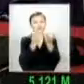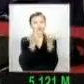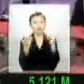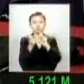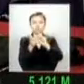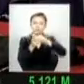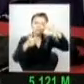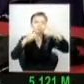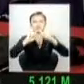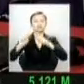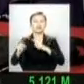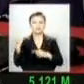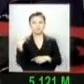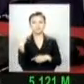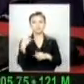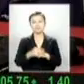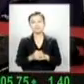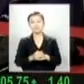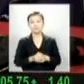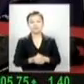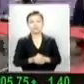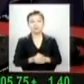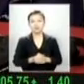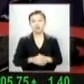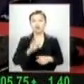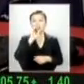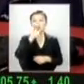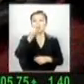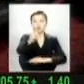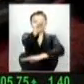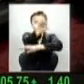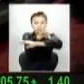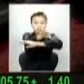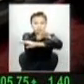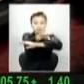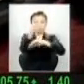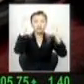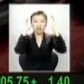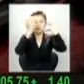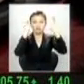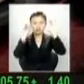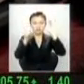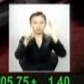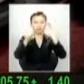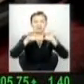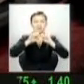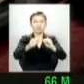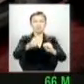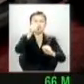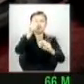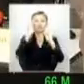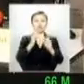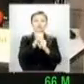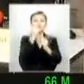ส่วนผลการตั้งด่านตรวจค้นรอบๆที่ชุมนุมราชประสงค์ตำรวจก็สามารถควบคุมผู้กระทำผิดตามพระราชกำหนด